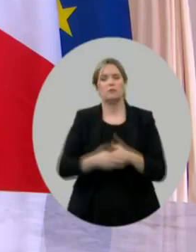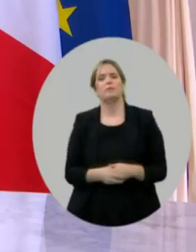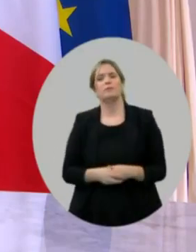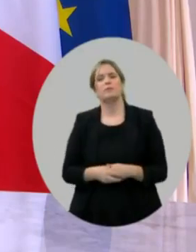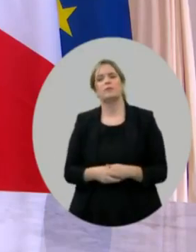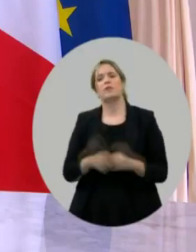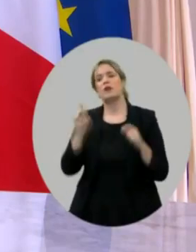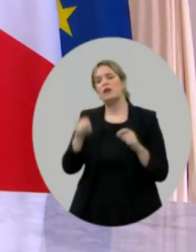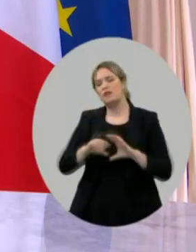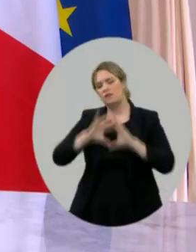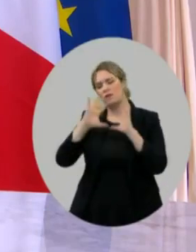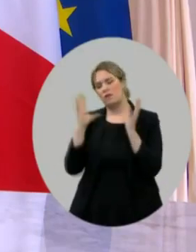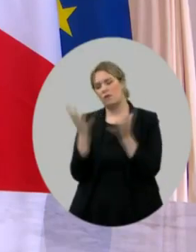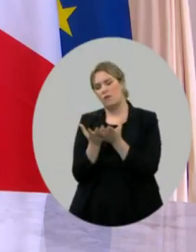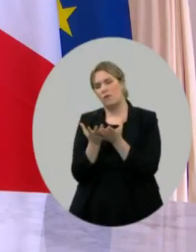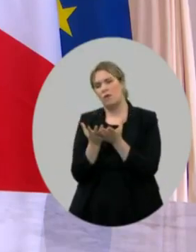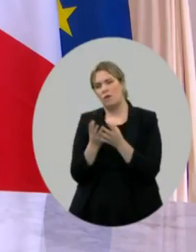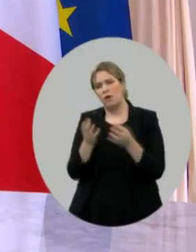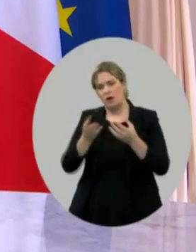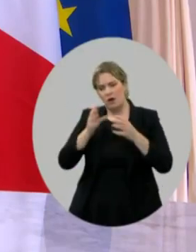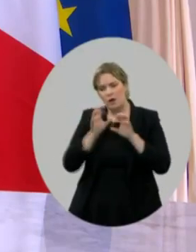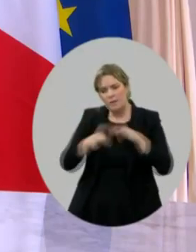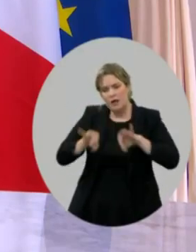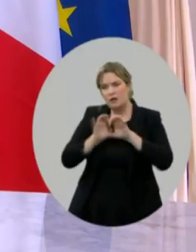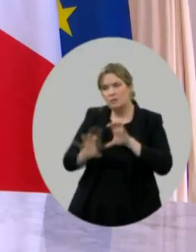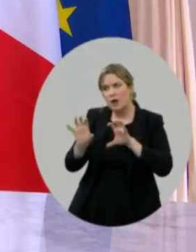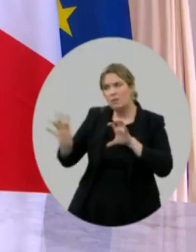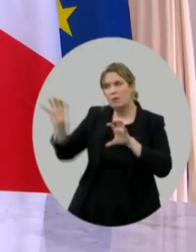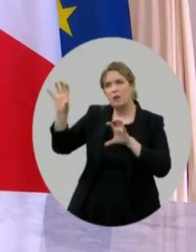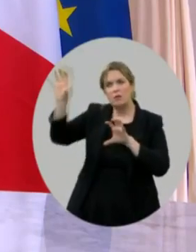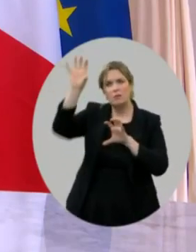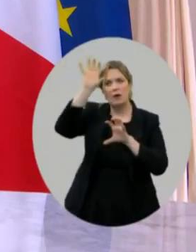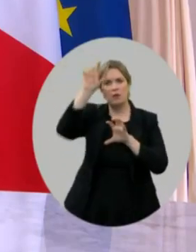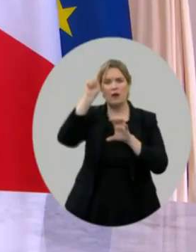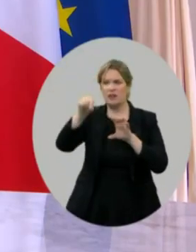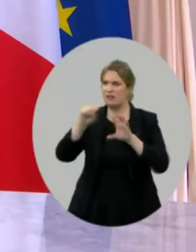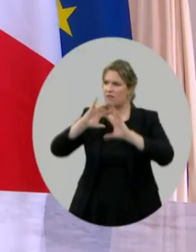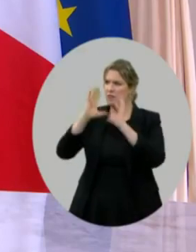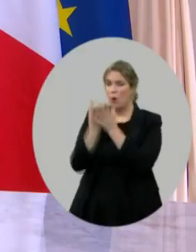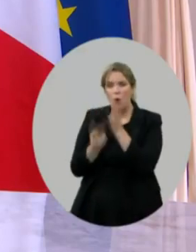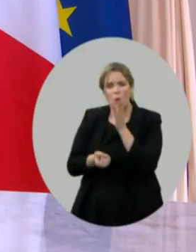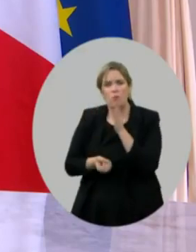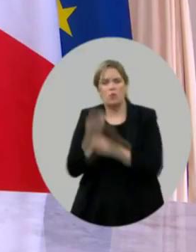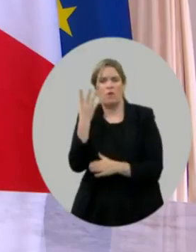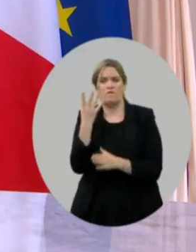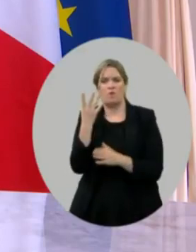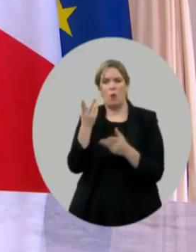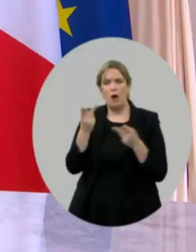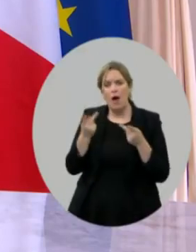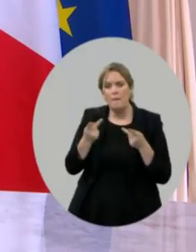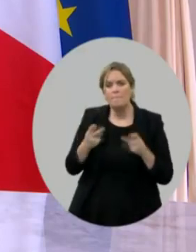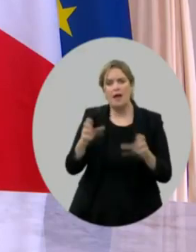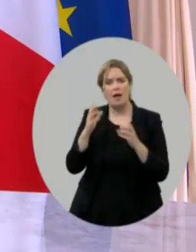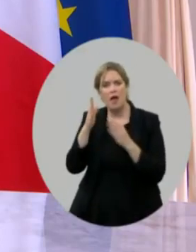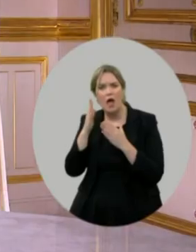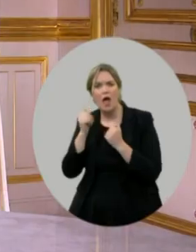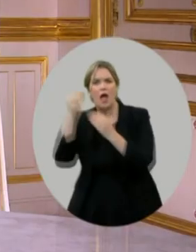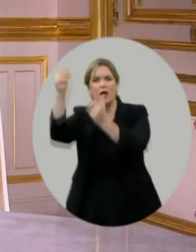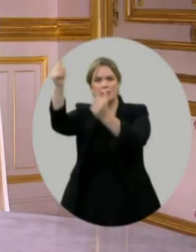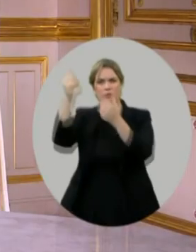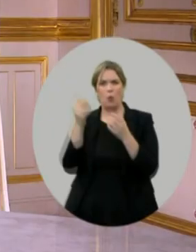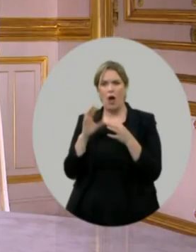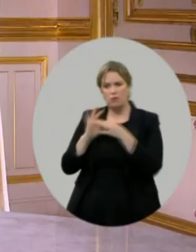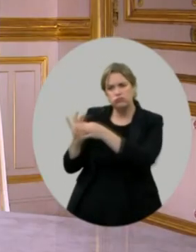grammaire de la paix et de l'espérance qu'il nous faut aujourd'hui réinventer dans nombre de continents.